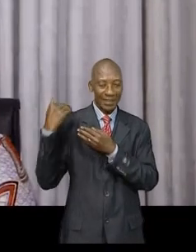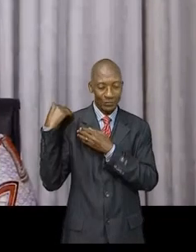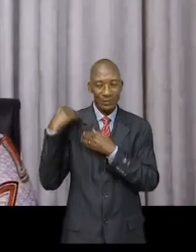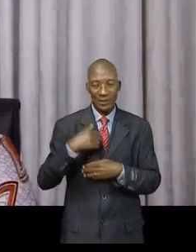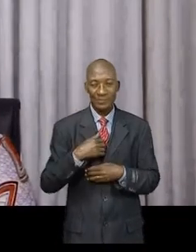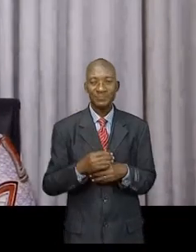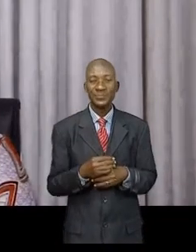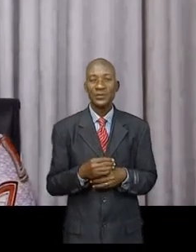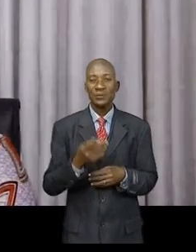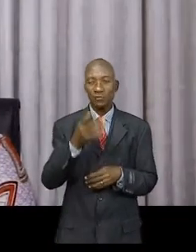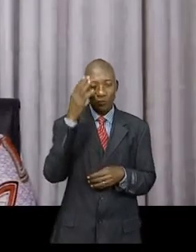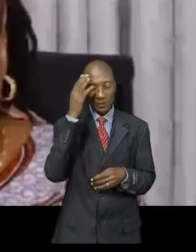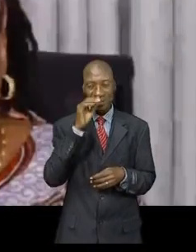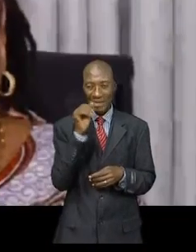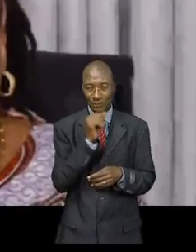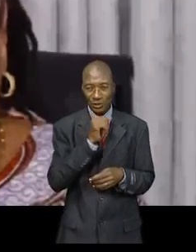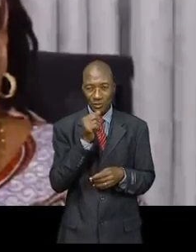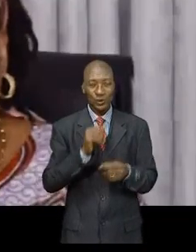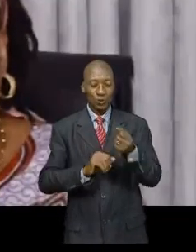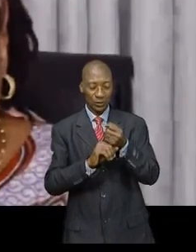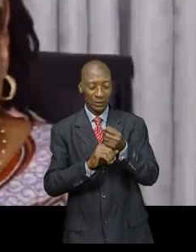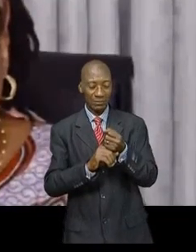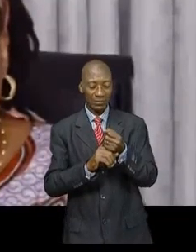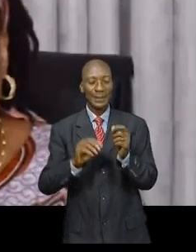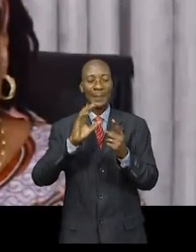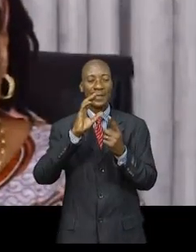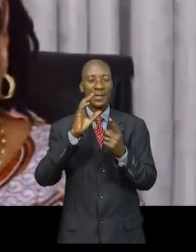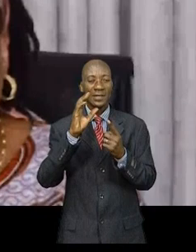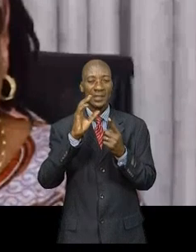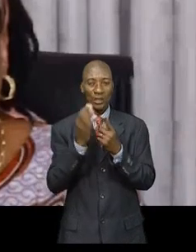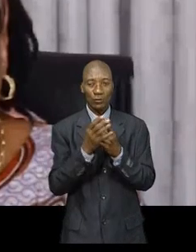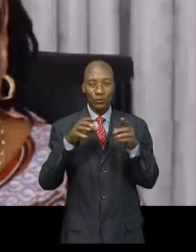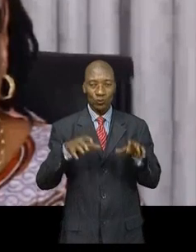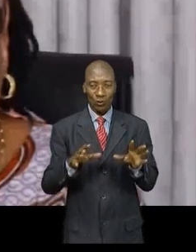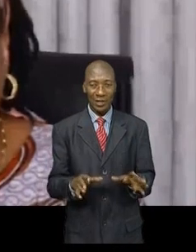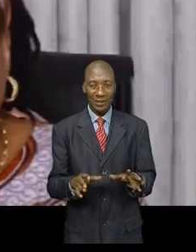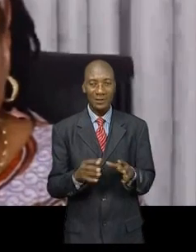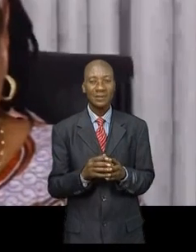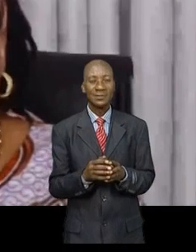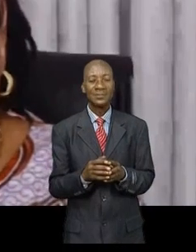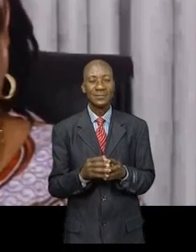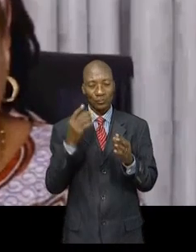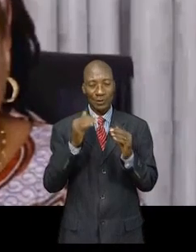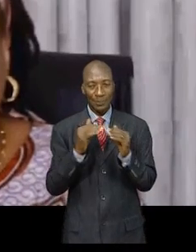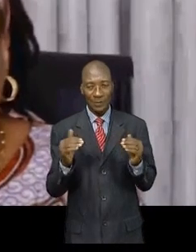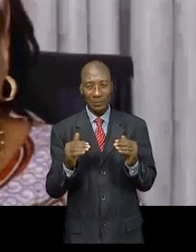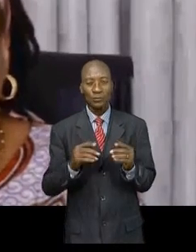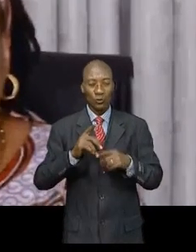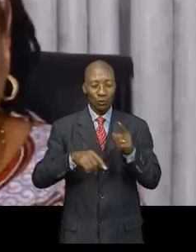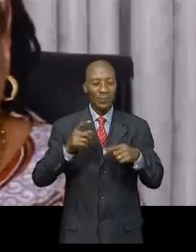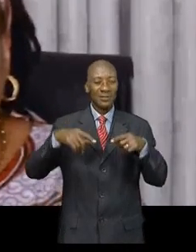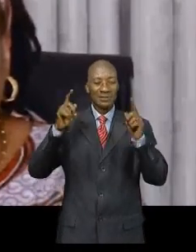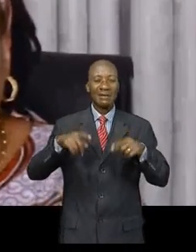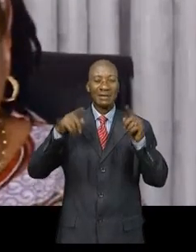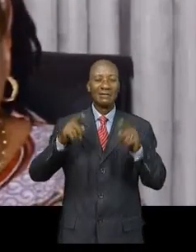adoucit les mœurs, dit l'adage. La culture congolaise de la paix sévit depuis des siècles dans